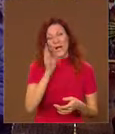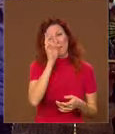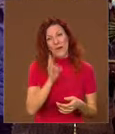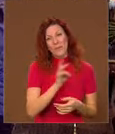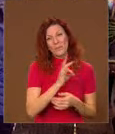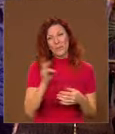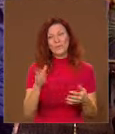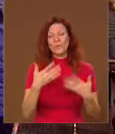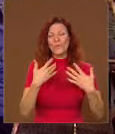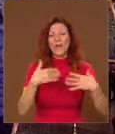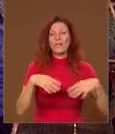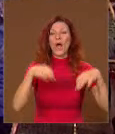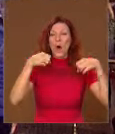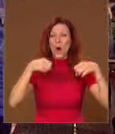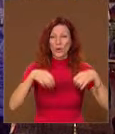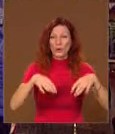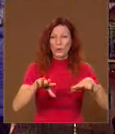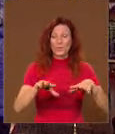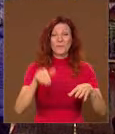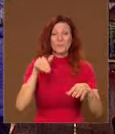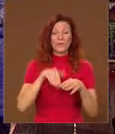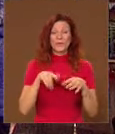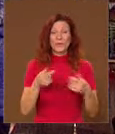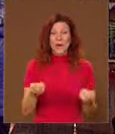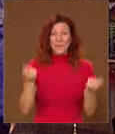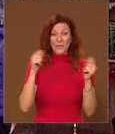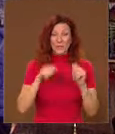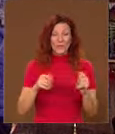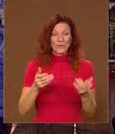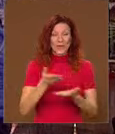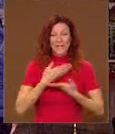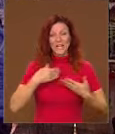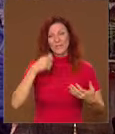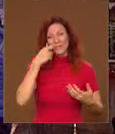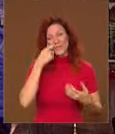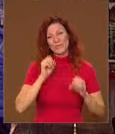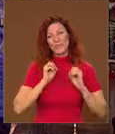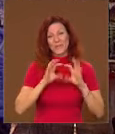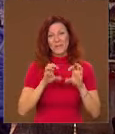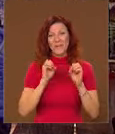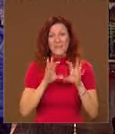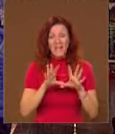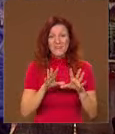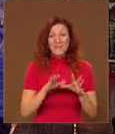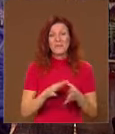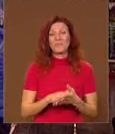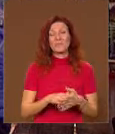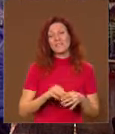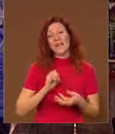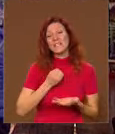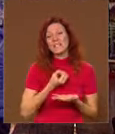благословението и отпуста. С това приключва и нашето живо предаване,